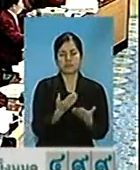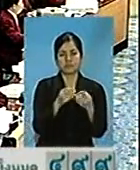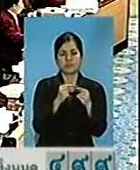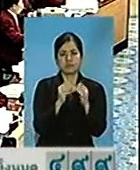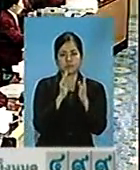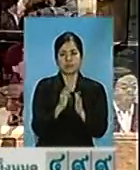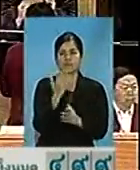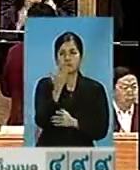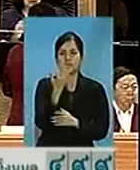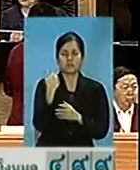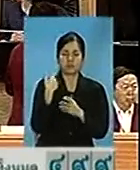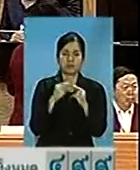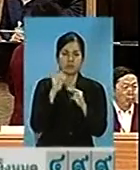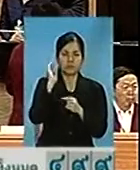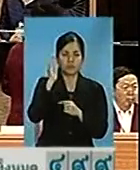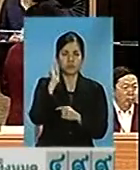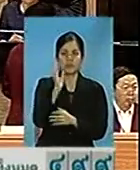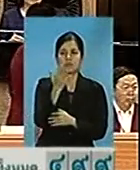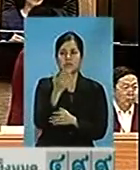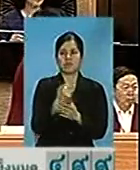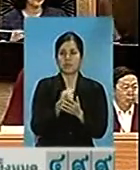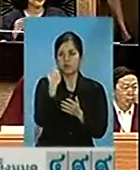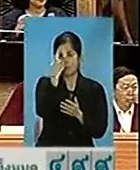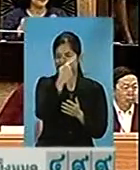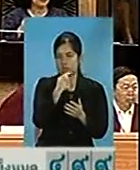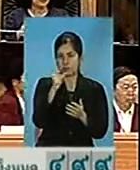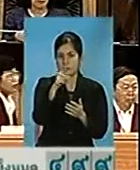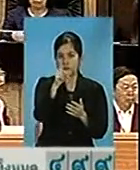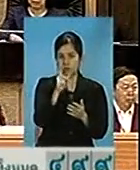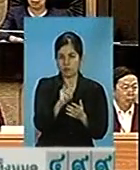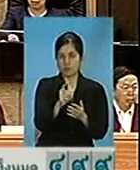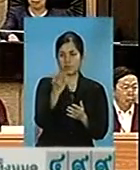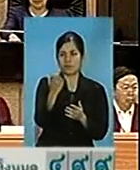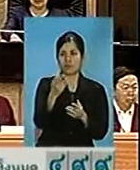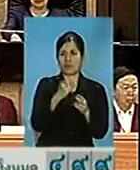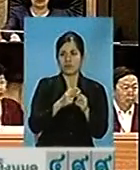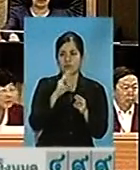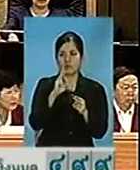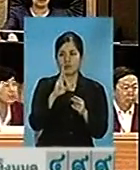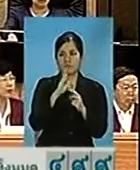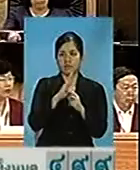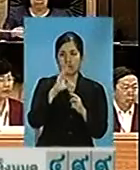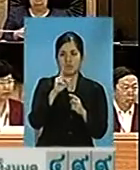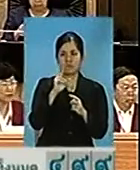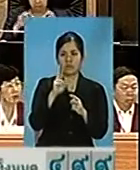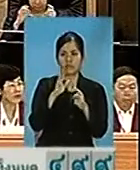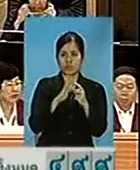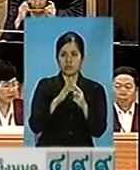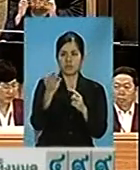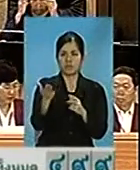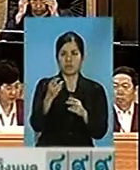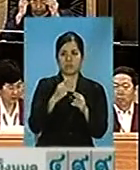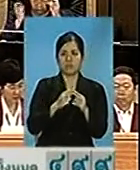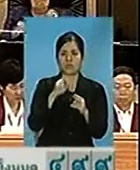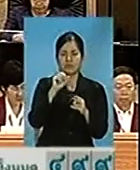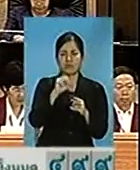มีท่านใดติดใจท่านวัชระใช่ไหมเดี๋ยวท่านสมบูรณ์ท่านอภิปรายแล้วเดี๋ยวให้ท่านวัชระบ้างนะแล้วก็เดี๋ยวก็มีการ